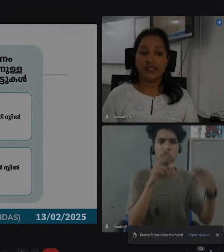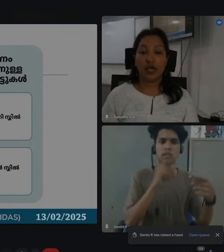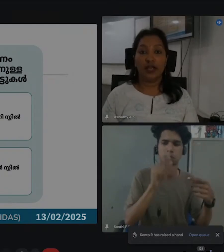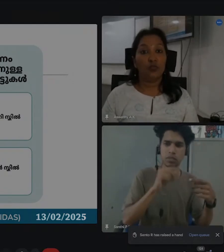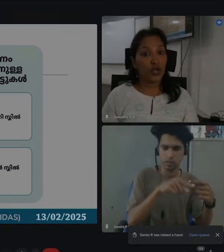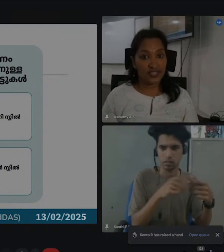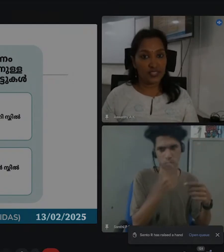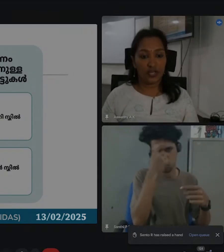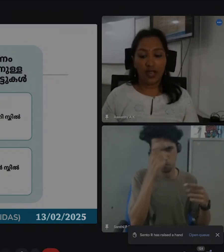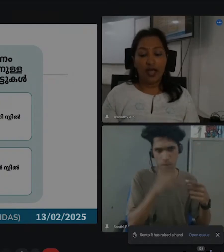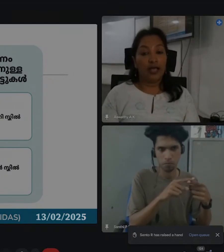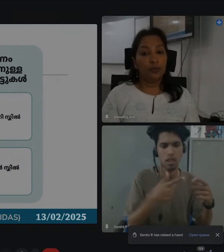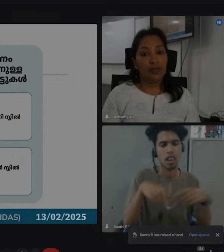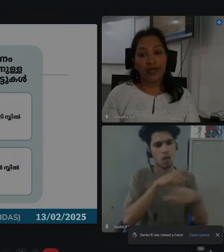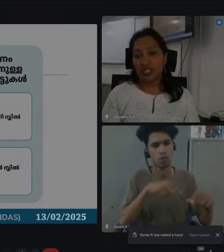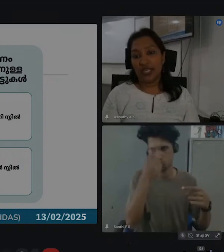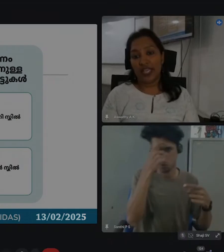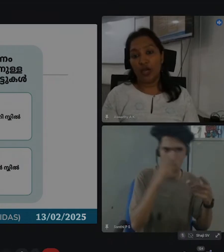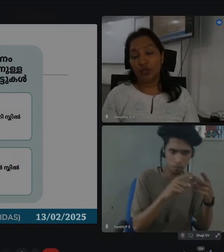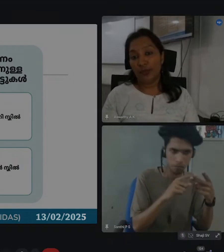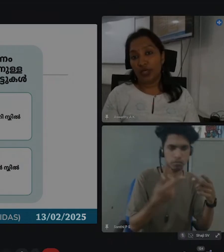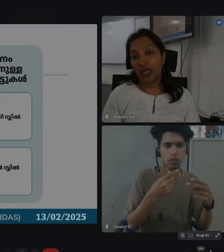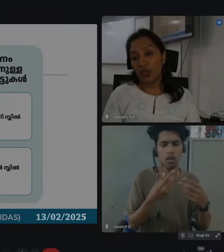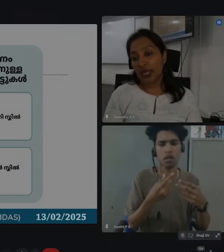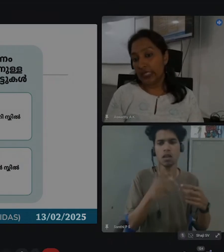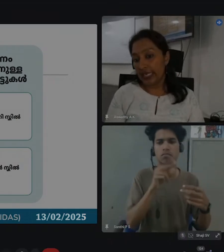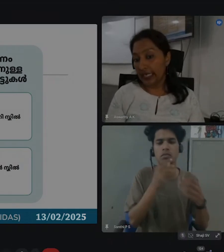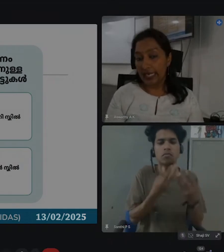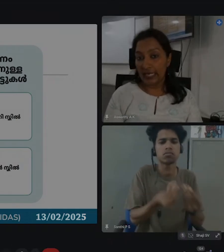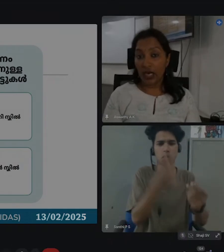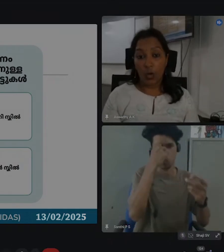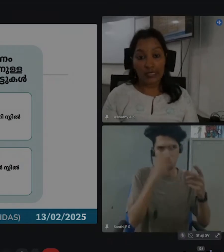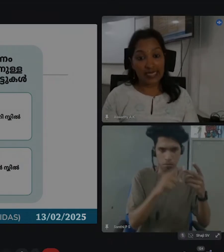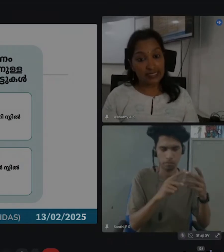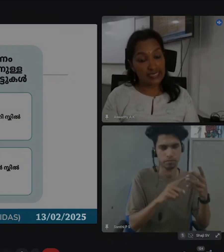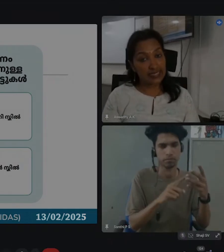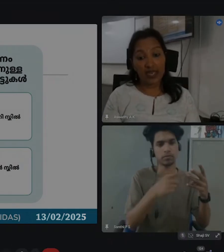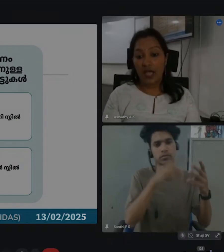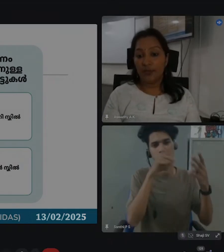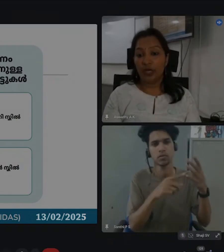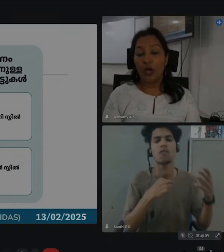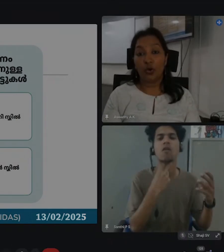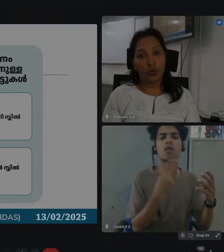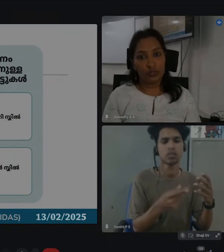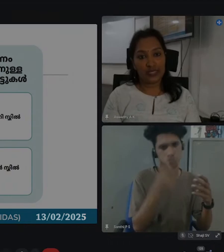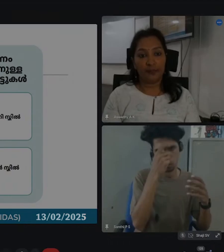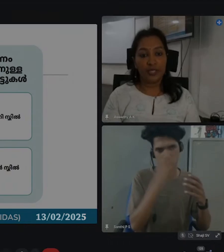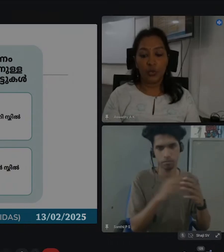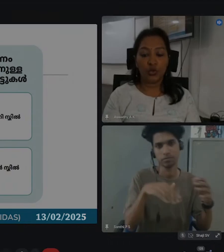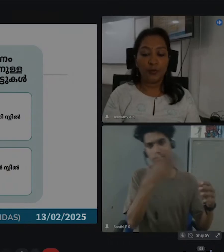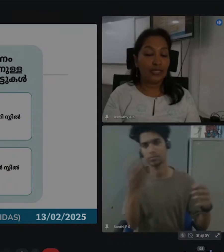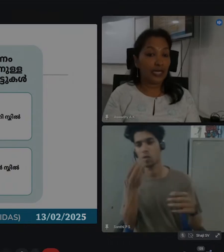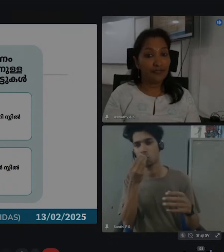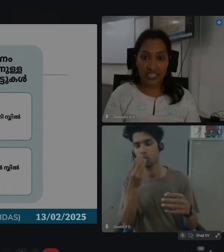ഫ്ലുവൻസി ഡിസോർഡർ, വോയിസ് ഡിസോർഡർ. അതുപോലെ ഭക്ഷണം കഴിക്കാനുള്ള ബുദ്ധിമുട്ടുകൾ ഉണ്ടാക്കുന്ന രണ്ട് ഘടകങ്ങൾ, ഓറൽ സെൻസറി സ്കിൽ, അതുപോലെ ഓറോമോട്ടോ സ്കിൽ.